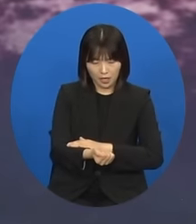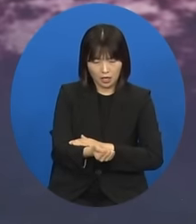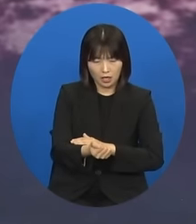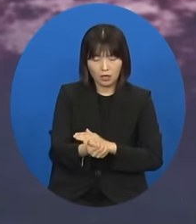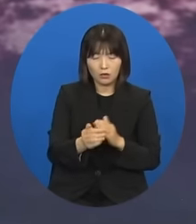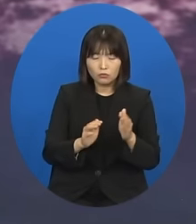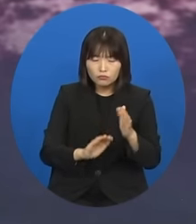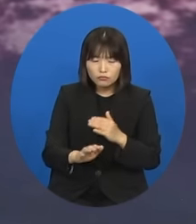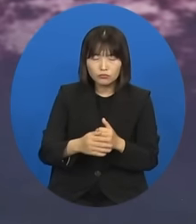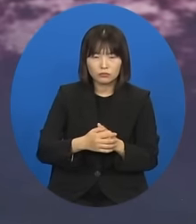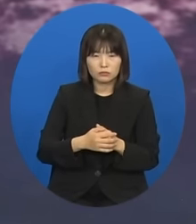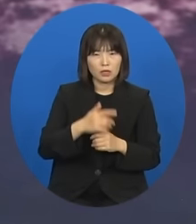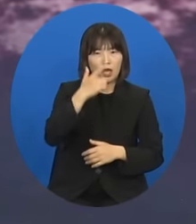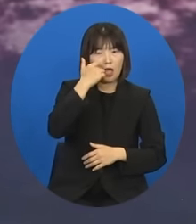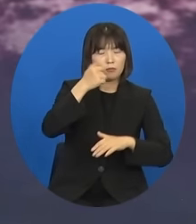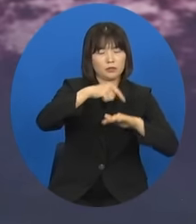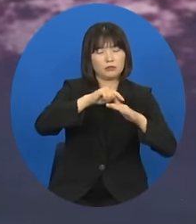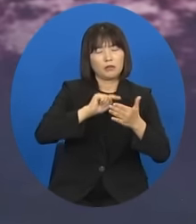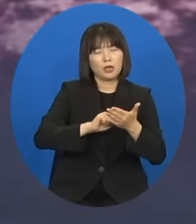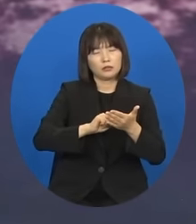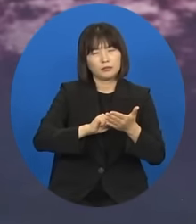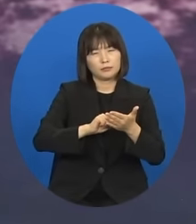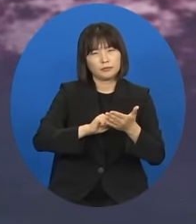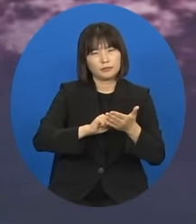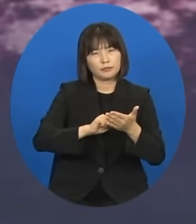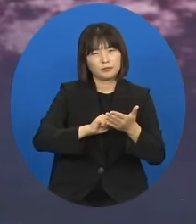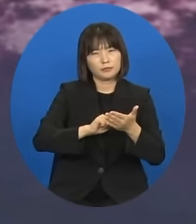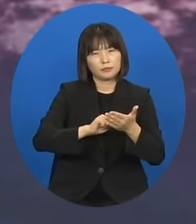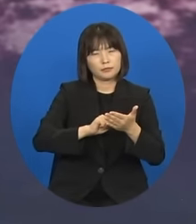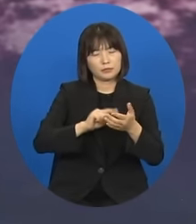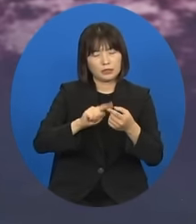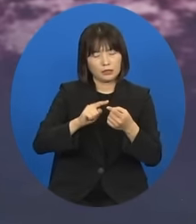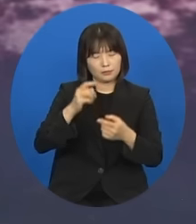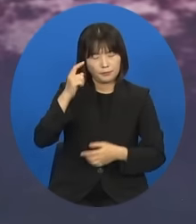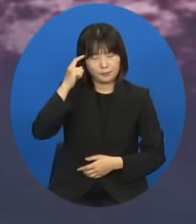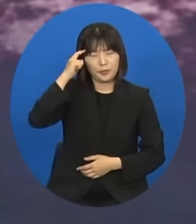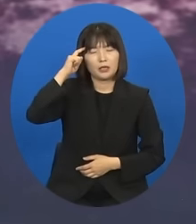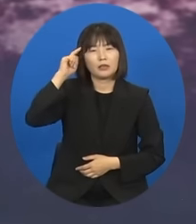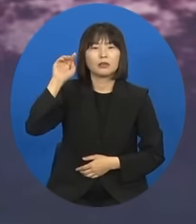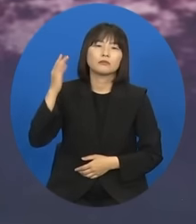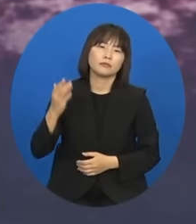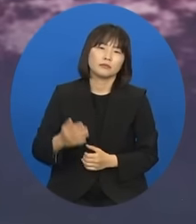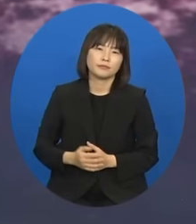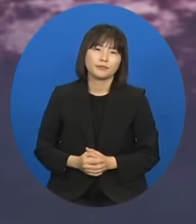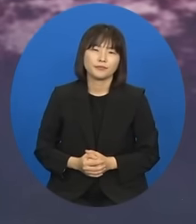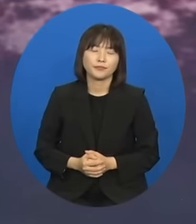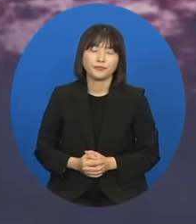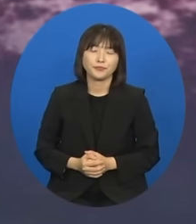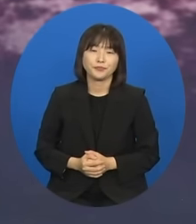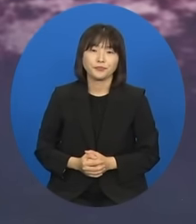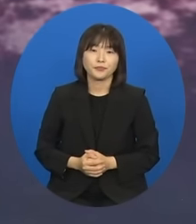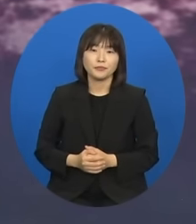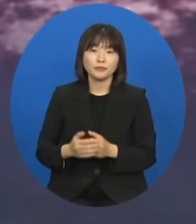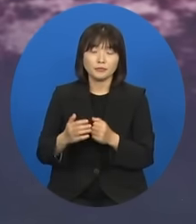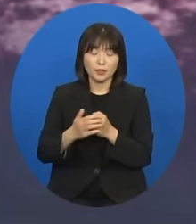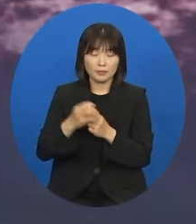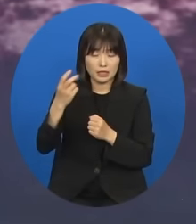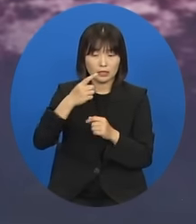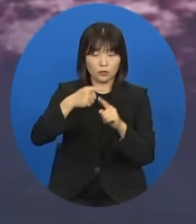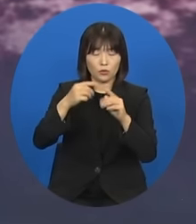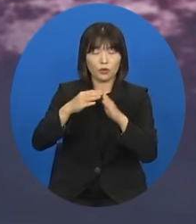아버지의 마음을이 아들이 깨닫게 됩니다 그래서 교회에 다시